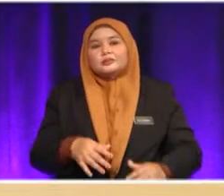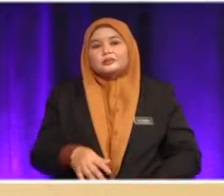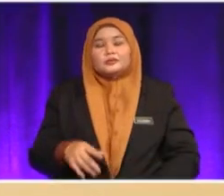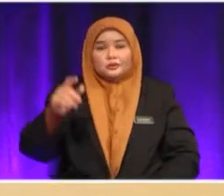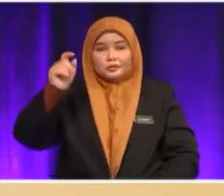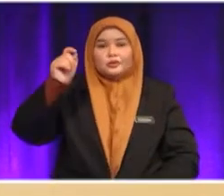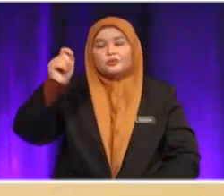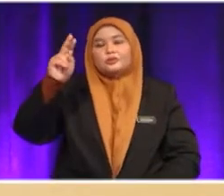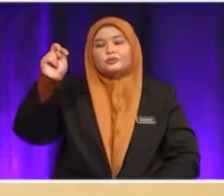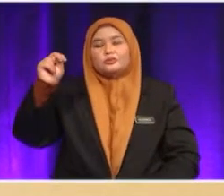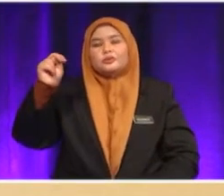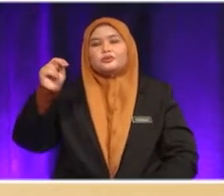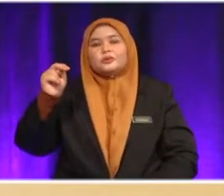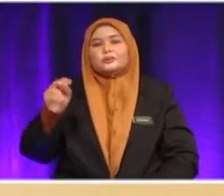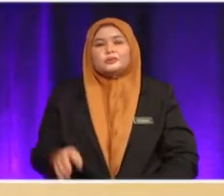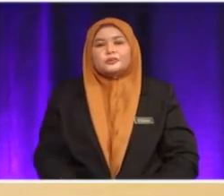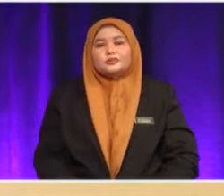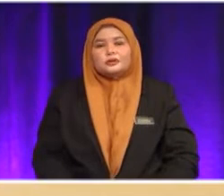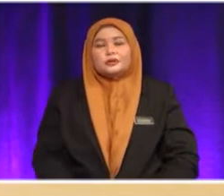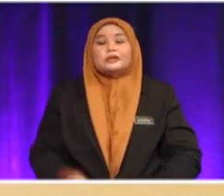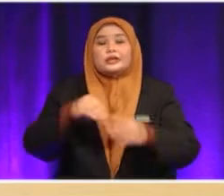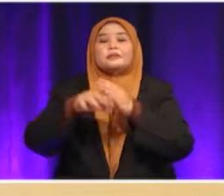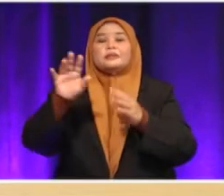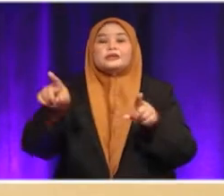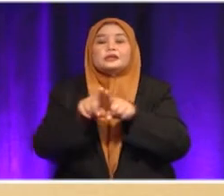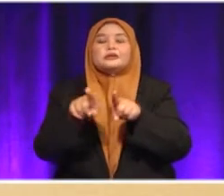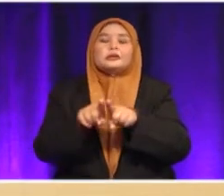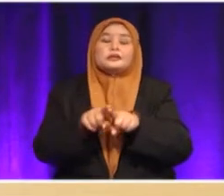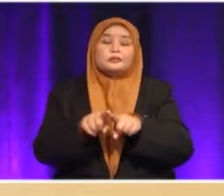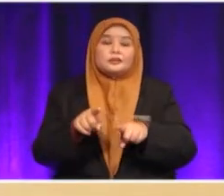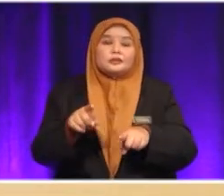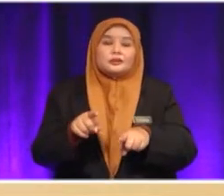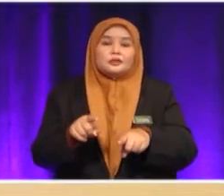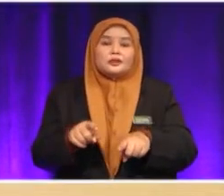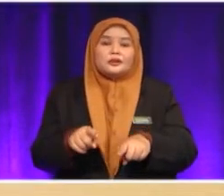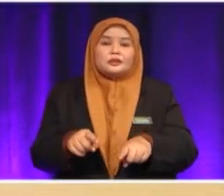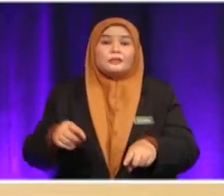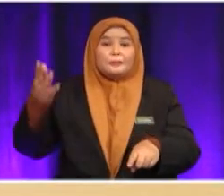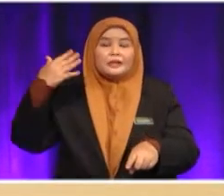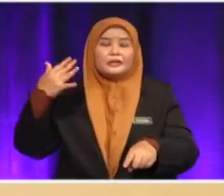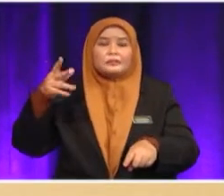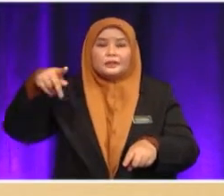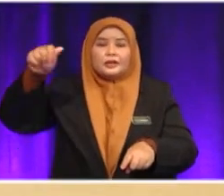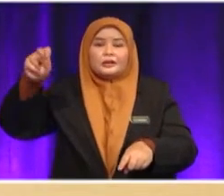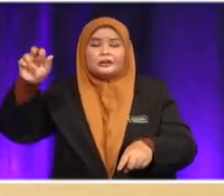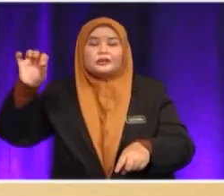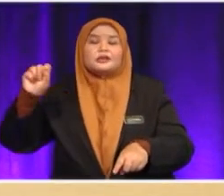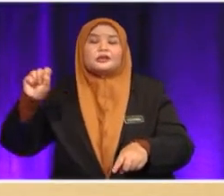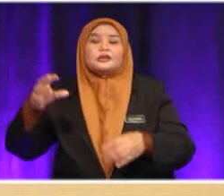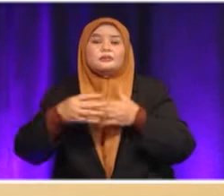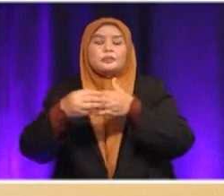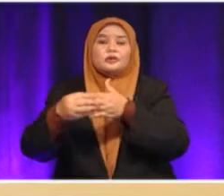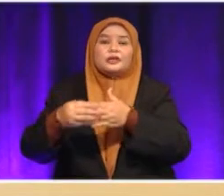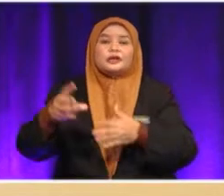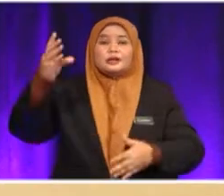tuanku off-man menyokong dan dalam masih sama juga adanya panas panas nih dipimpin oleh Datu Banda